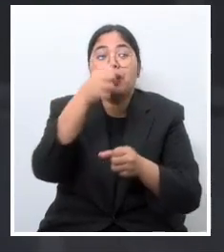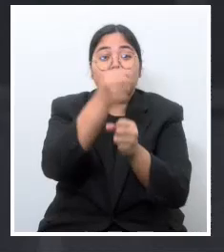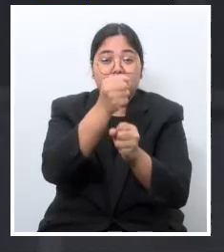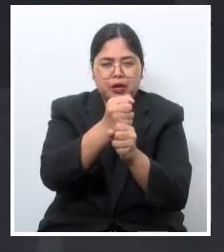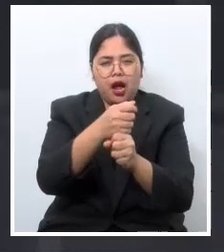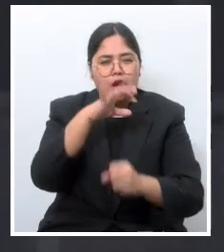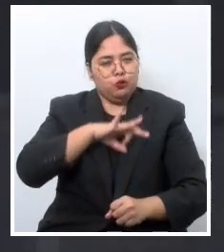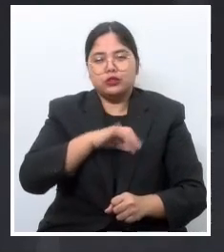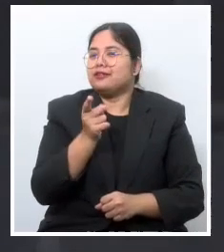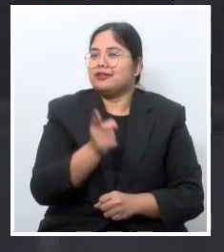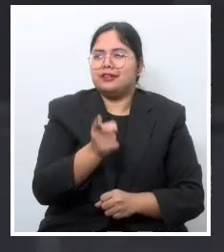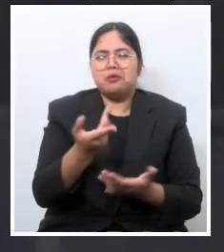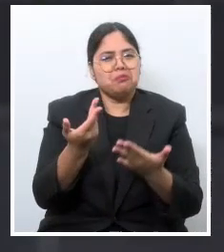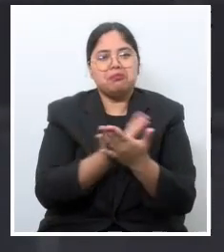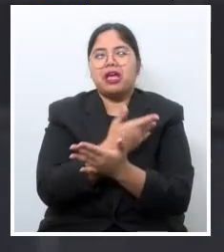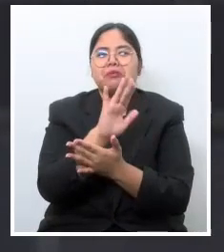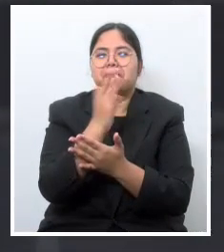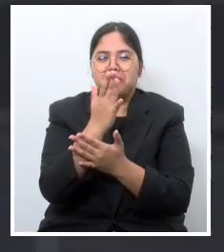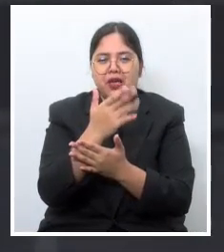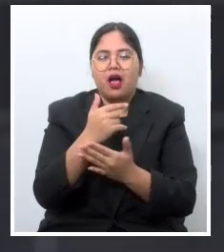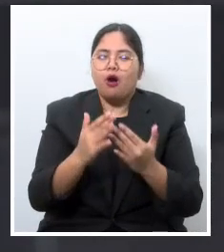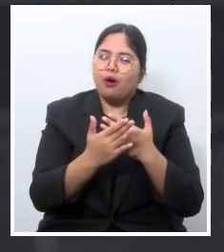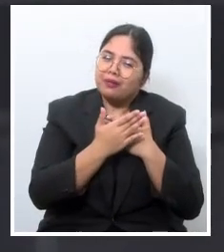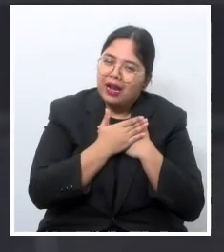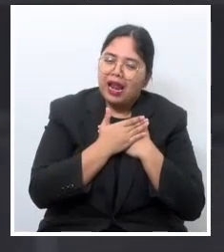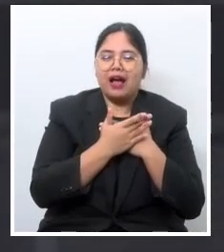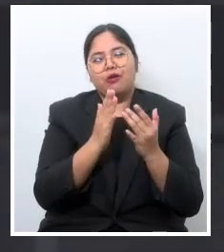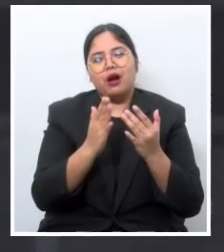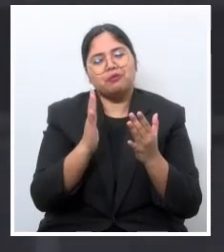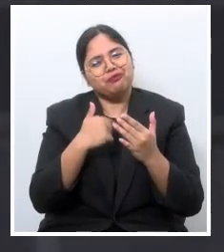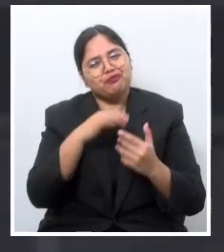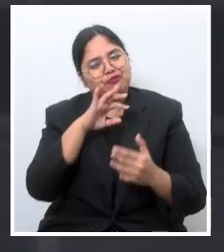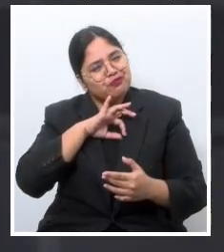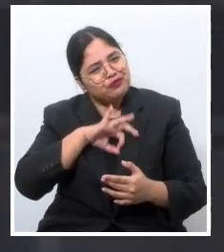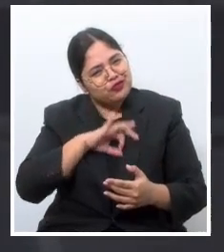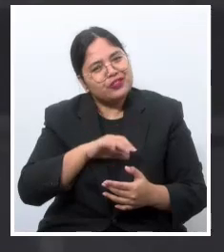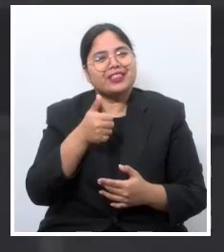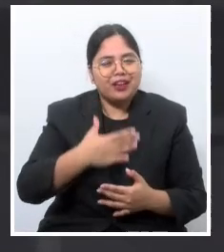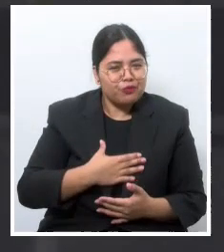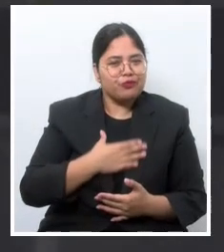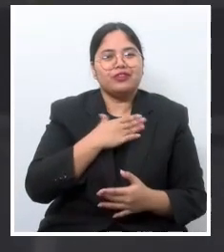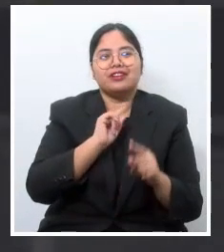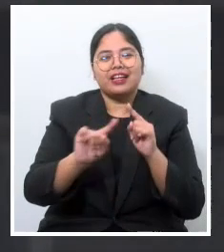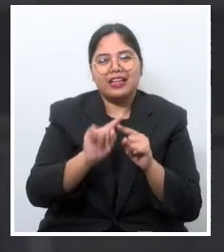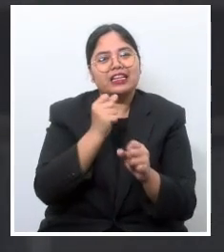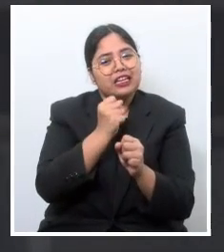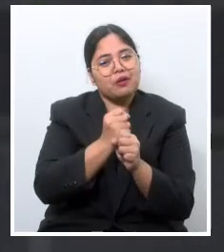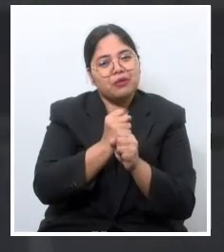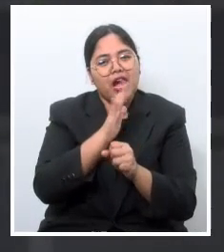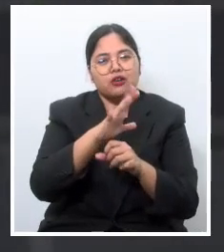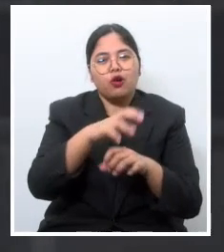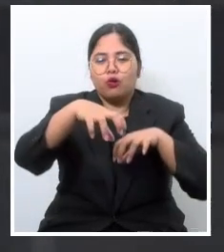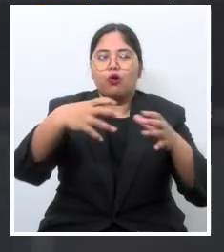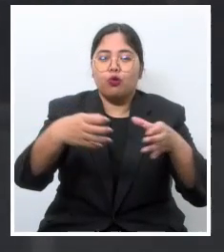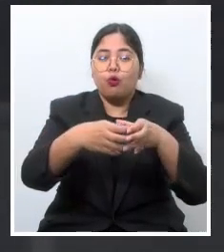เนี่ยไม่เคยเปลี่ยนเลยในความรู้สึกความอบอุ่นความประทับใจในกระบวนการในวิธีการที่ที่คณะทำงานทำให้